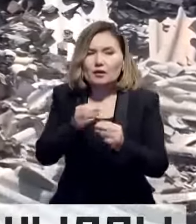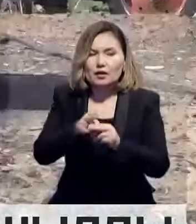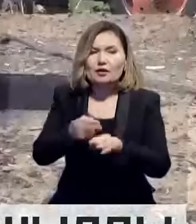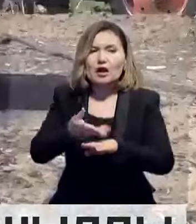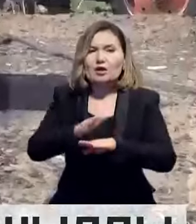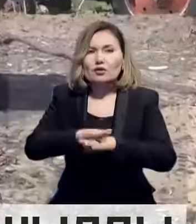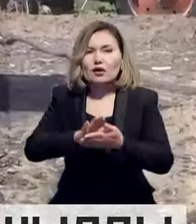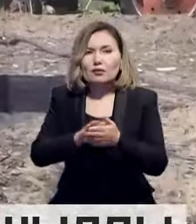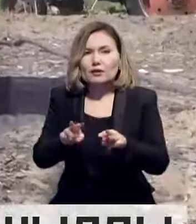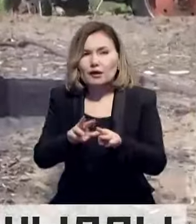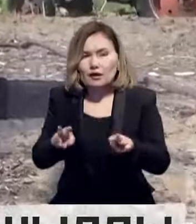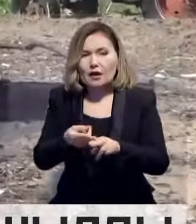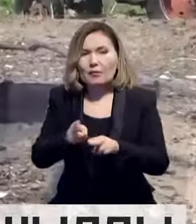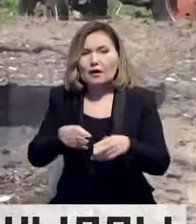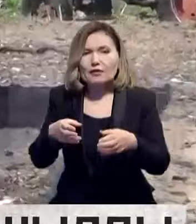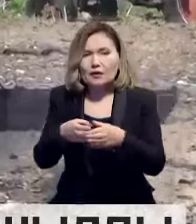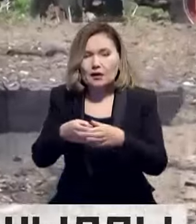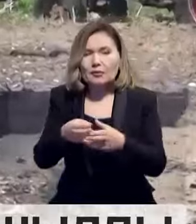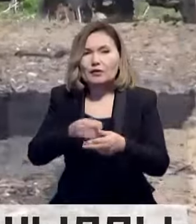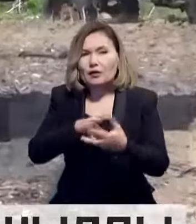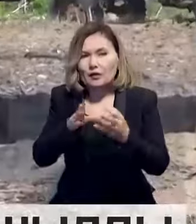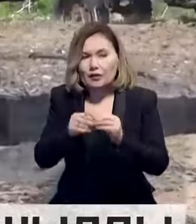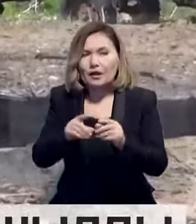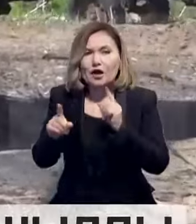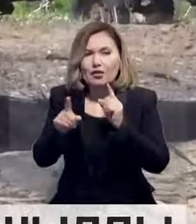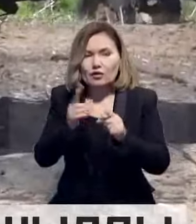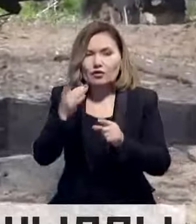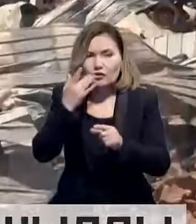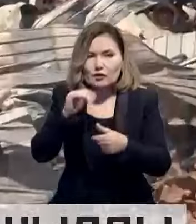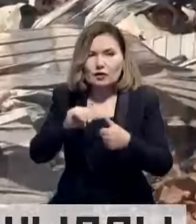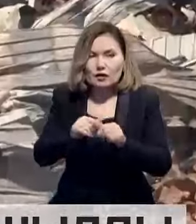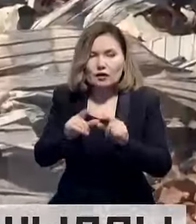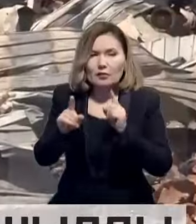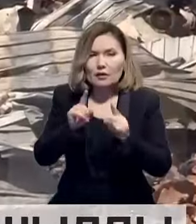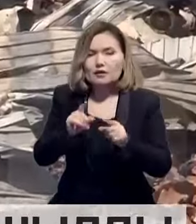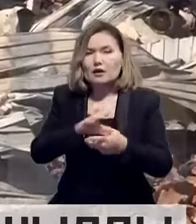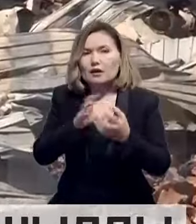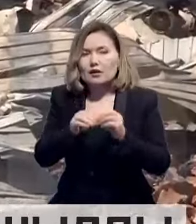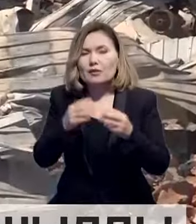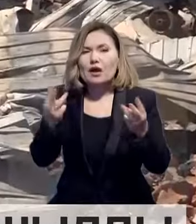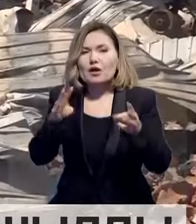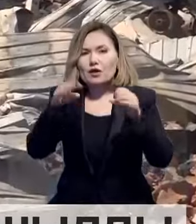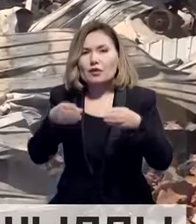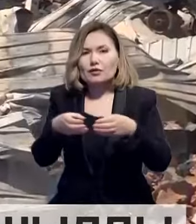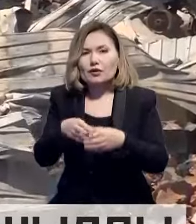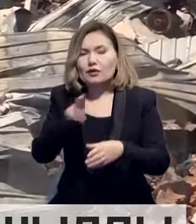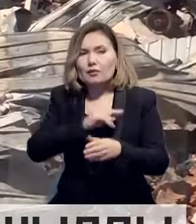жағдайлар министрінің байланыс торабы мен жылжымалы басқару пункті жұмыс істеп тұр. Аймақ басшысы өрт сөндіру